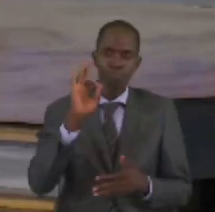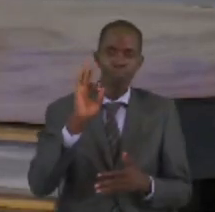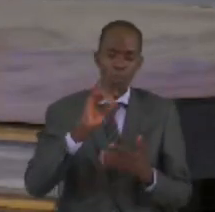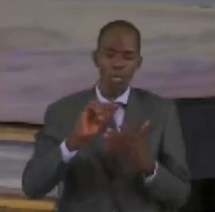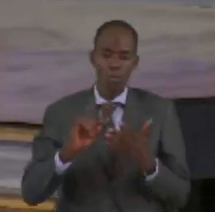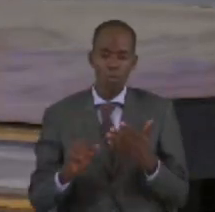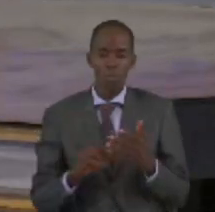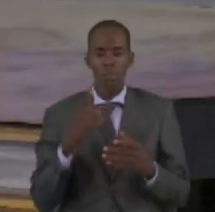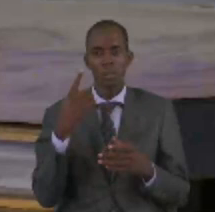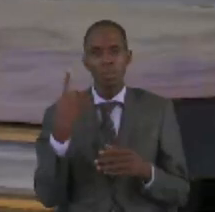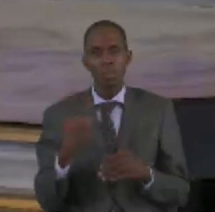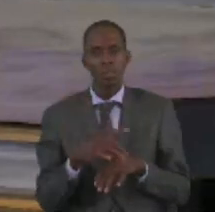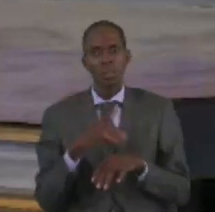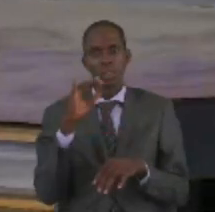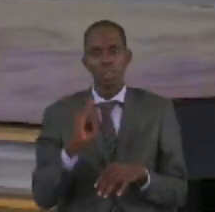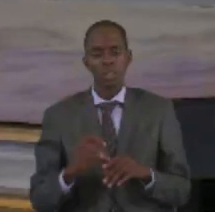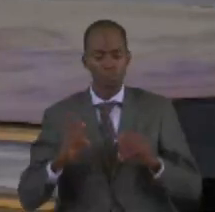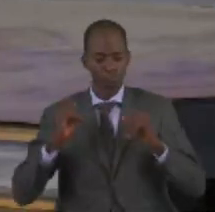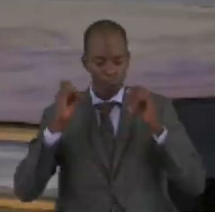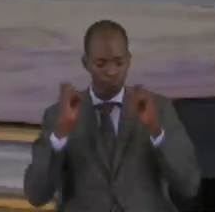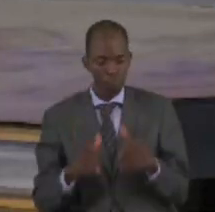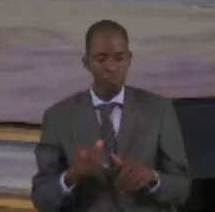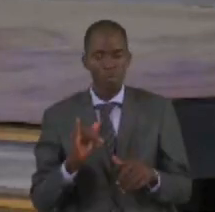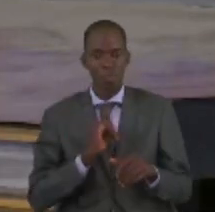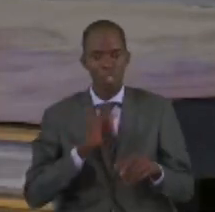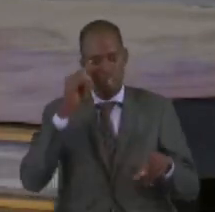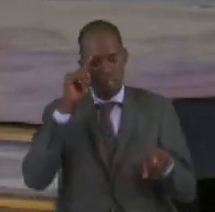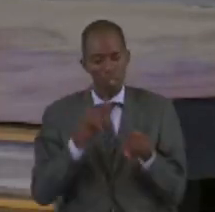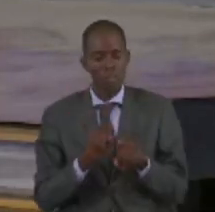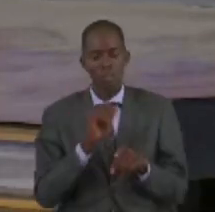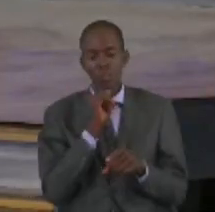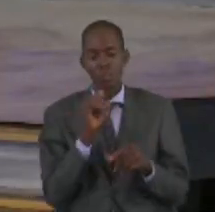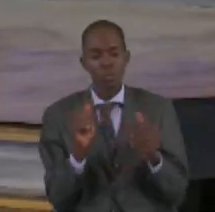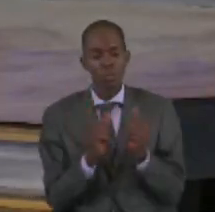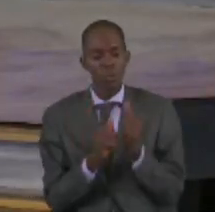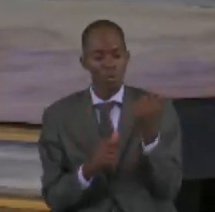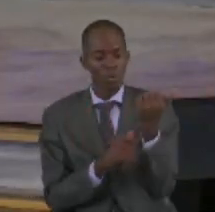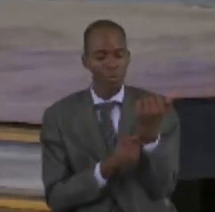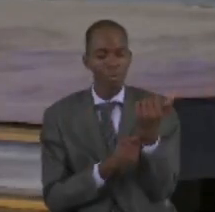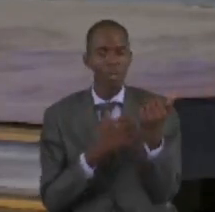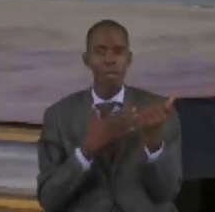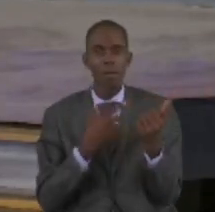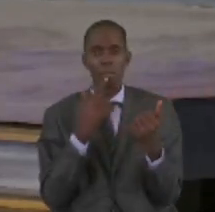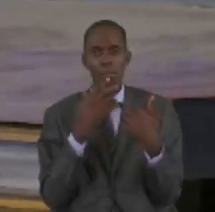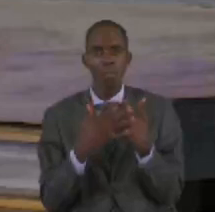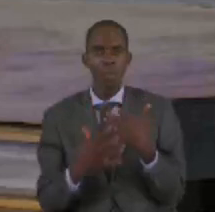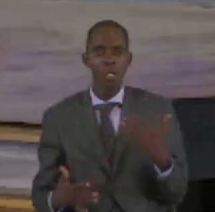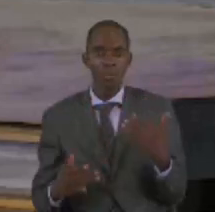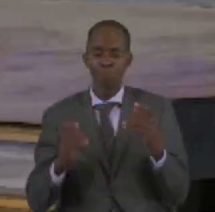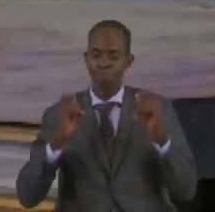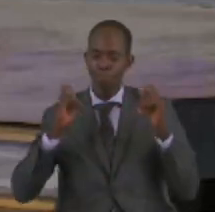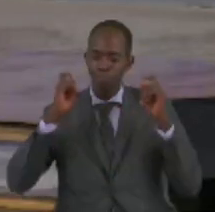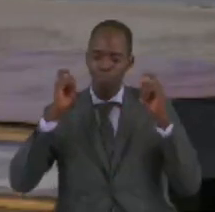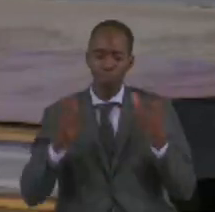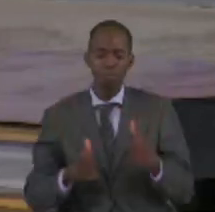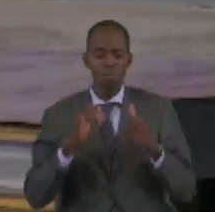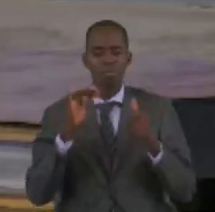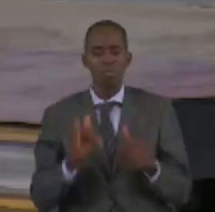que je l'annonce parmi les païens. Aussitôt, je ne consultais ni la chair ni le